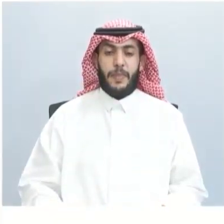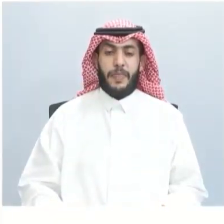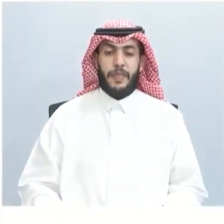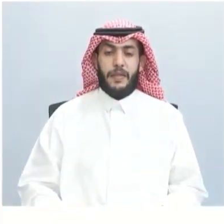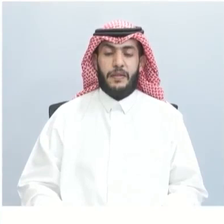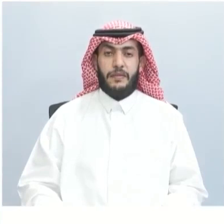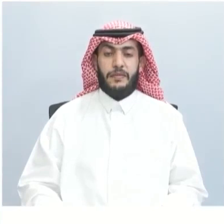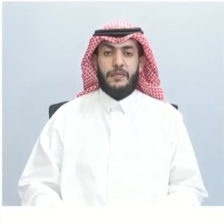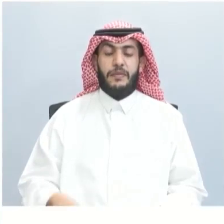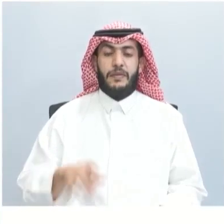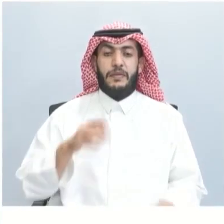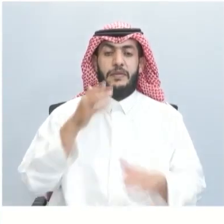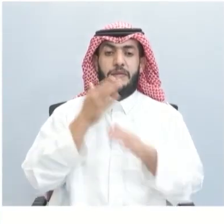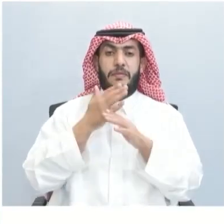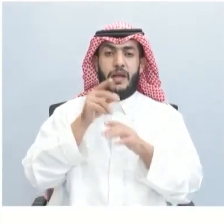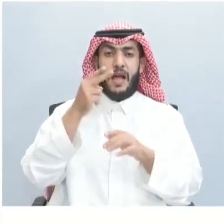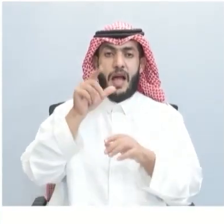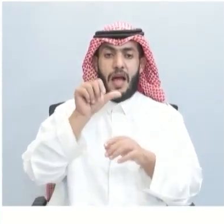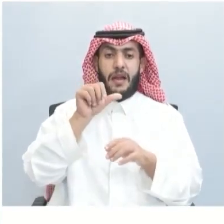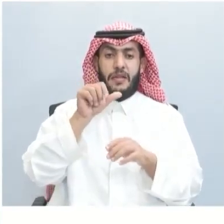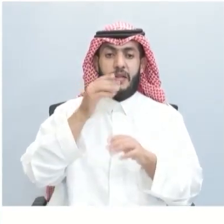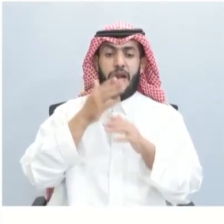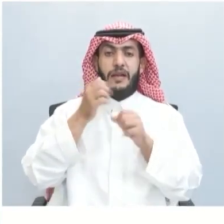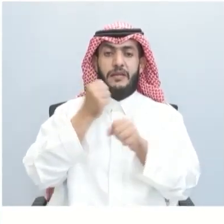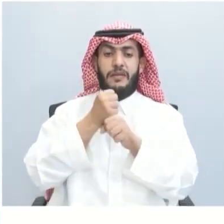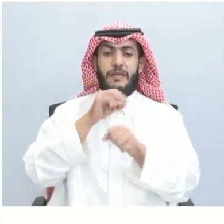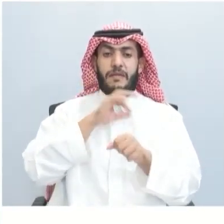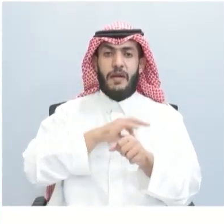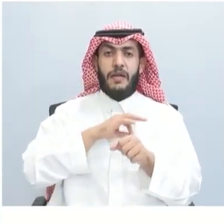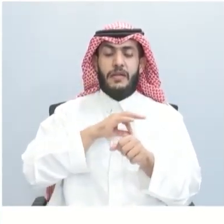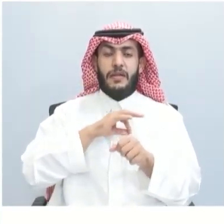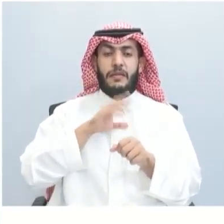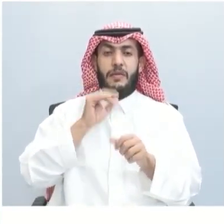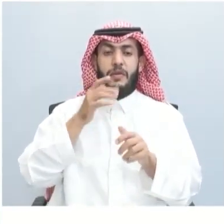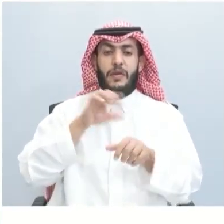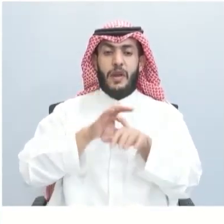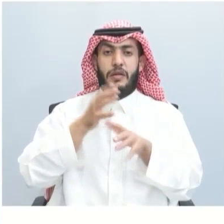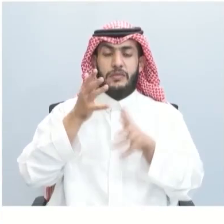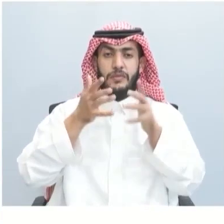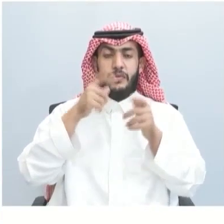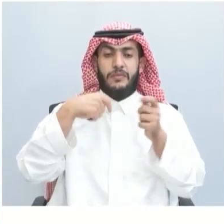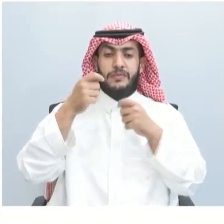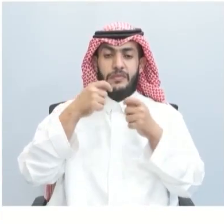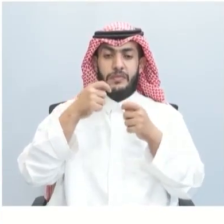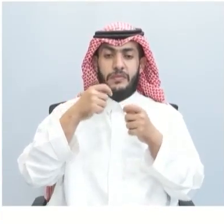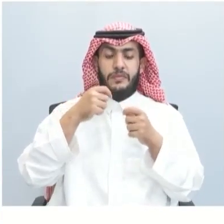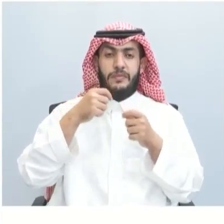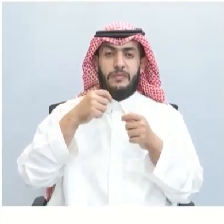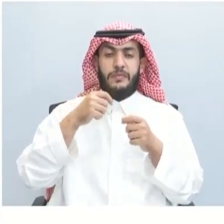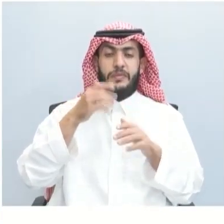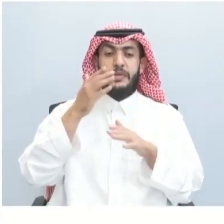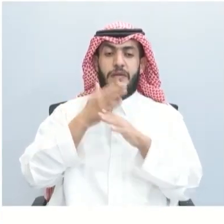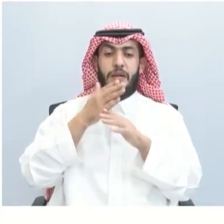والعرض لماذا يعد العرض من جانب الخادم مفيدا لكبار المسؤولين والاقتصاديين